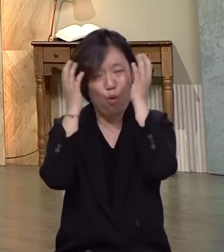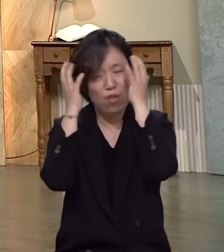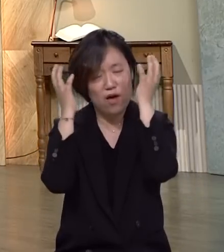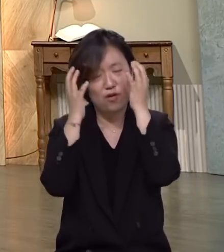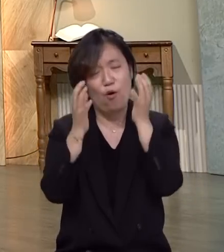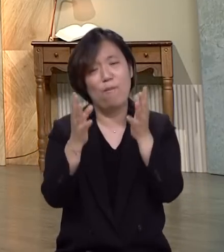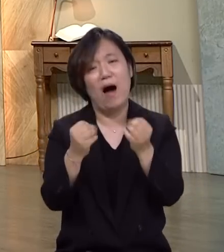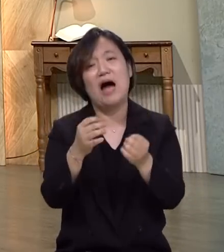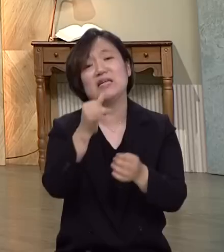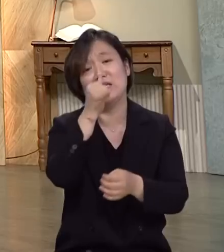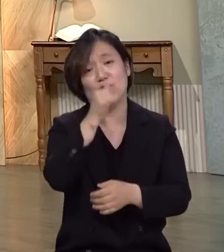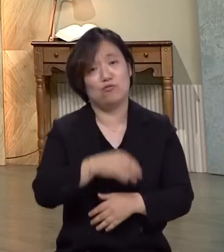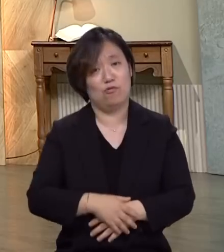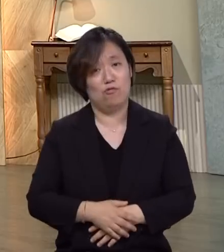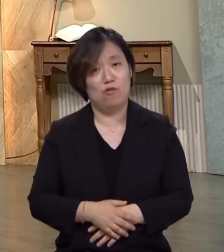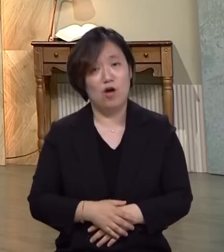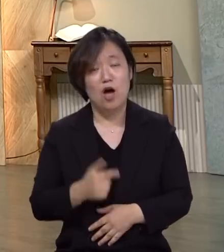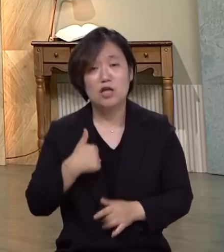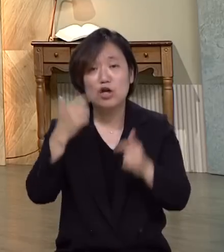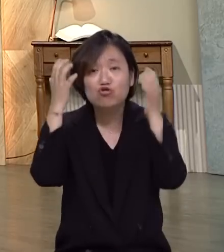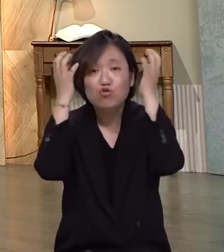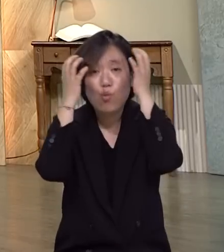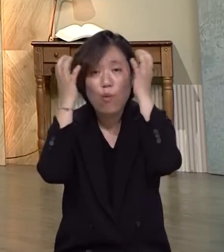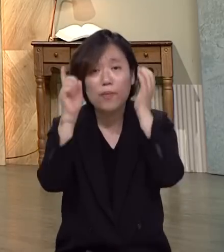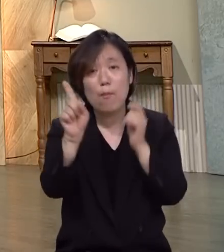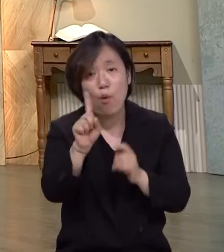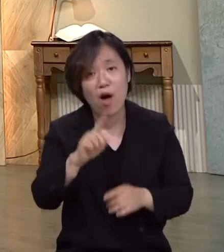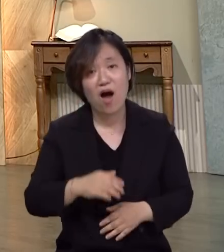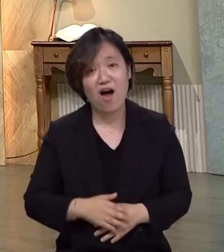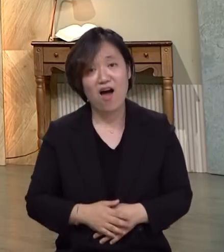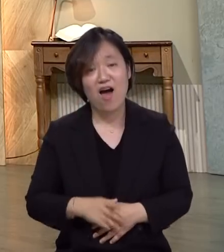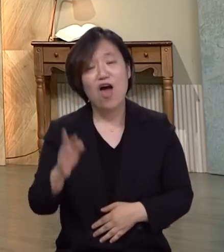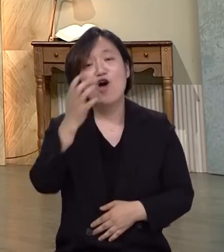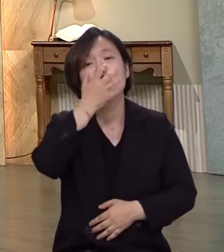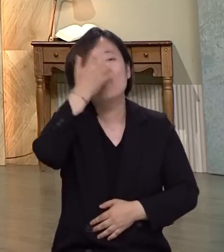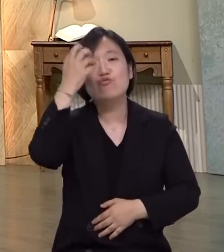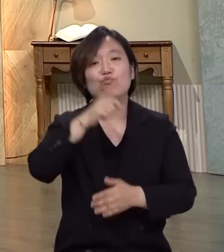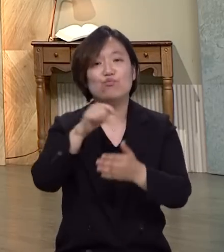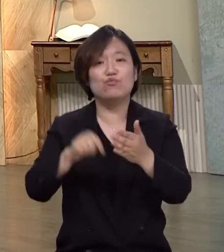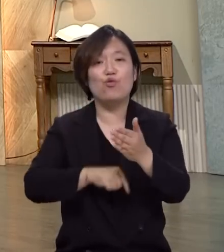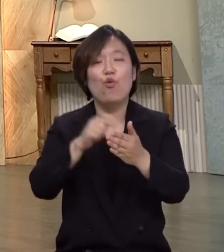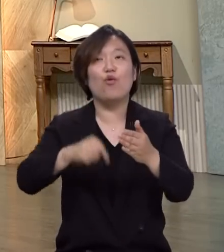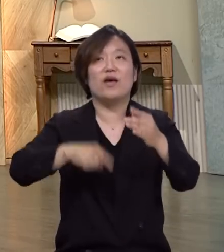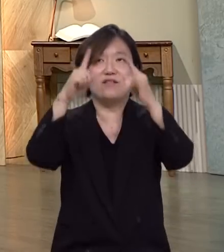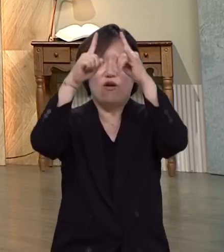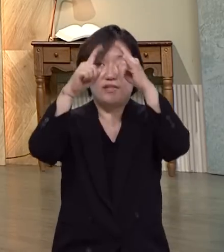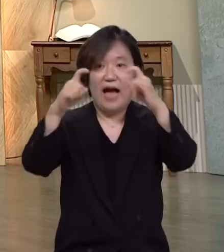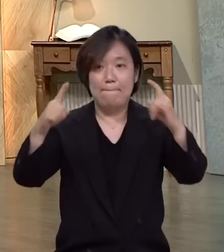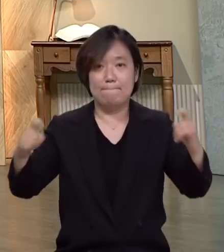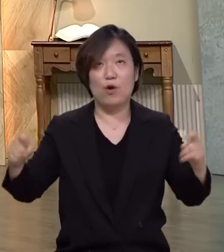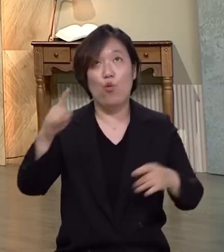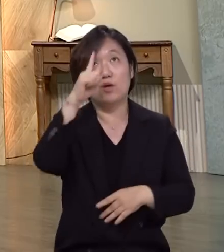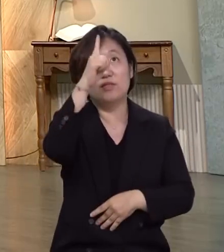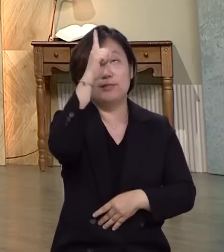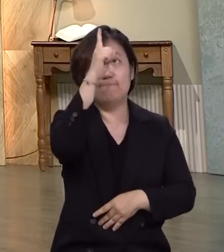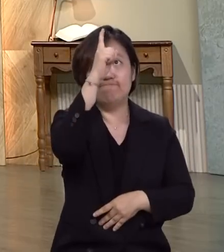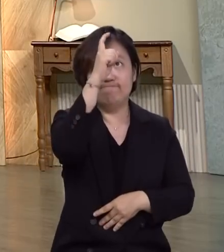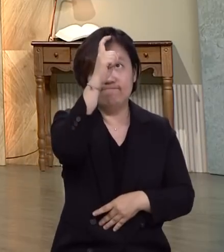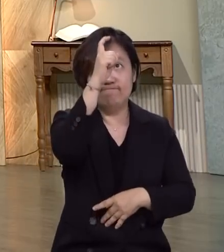그러니까 그 고생한 그게 그 꿈에서 봤던 탑의 끝이 살짝 끄트머리가 숙여져 있는 거